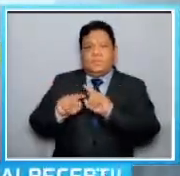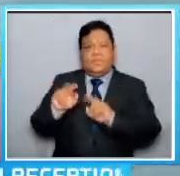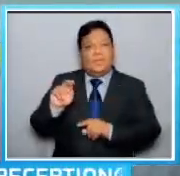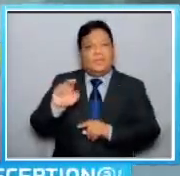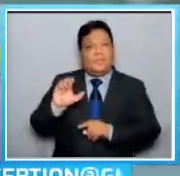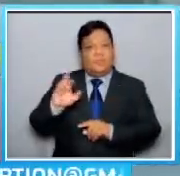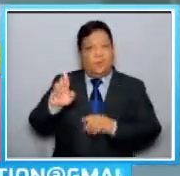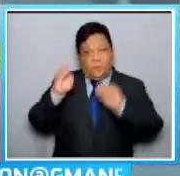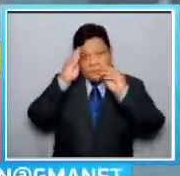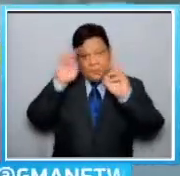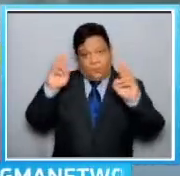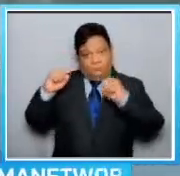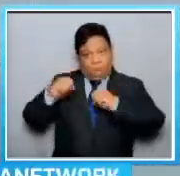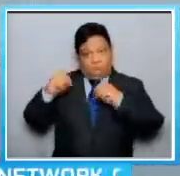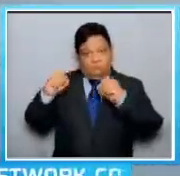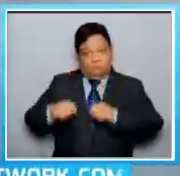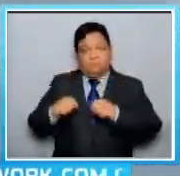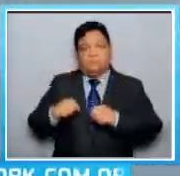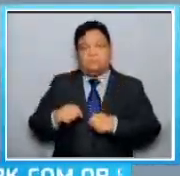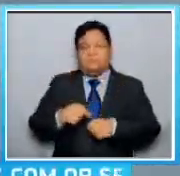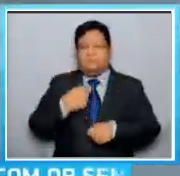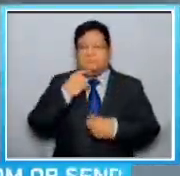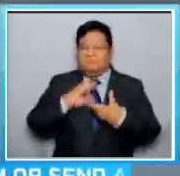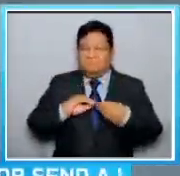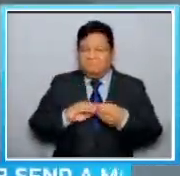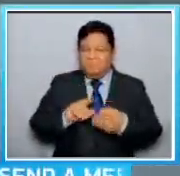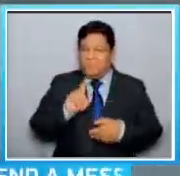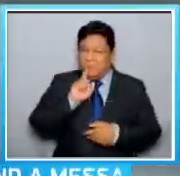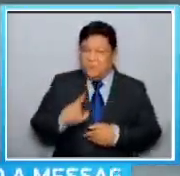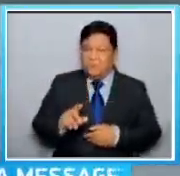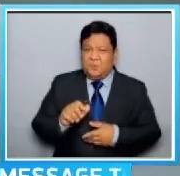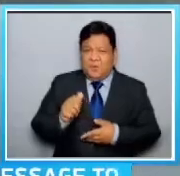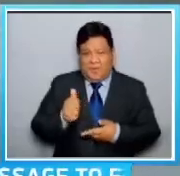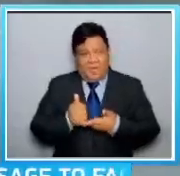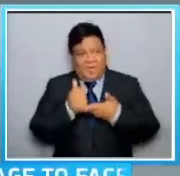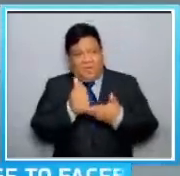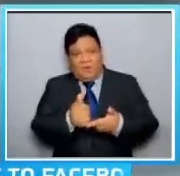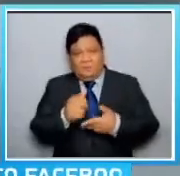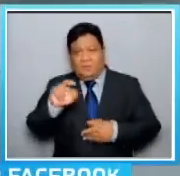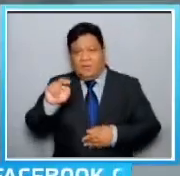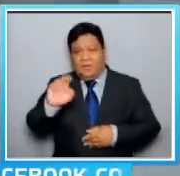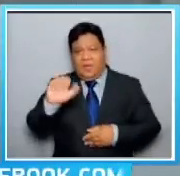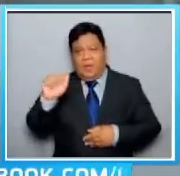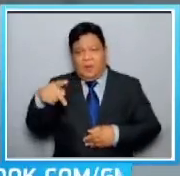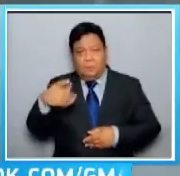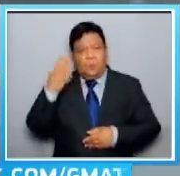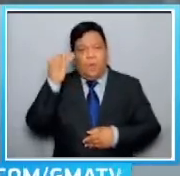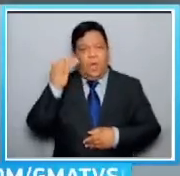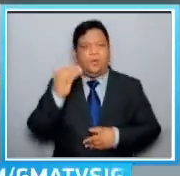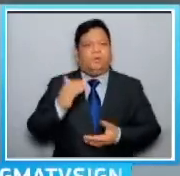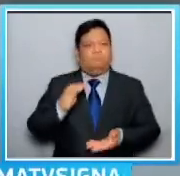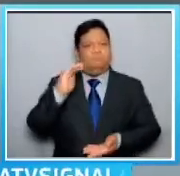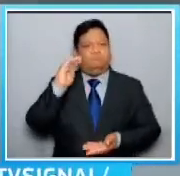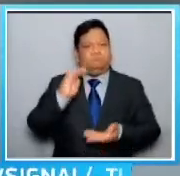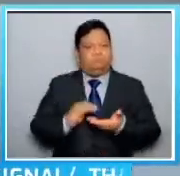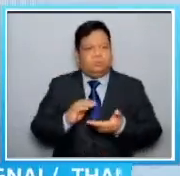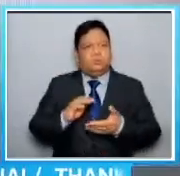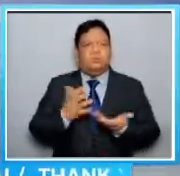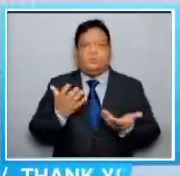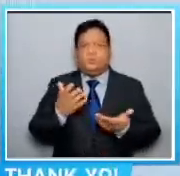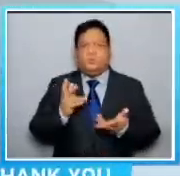ba 93% no, na talagang nakatulong ang NCAP sa pagsiwata, no, sa wata